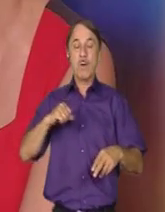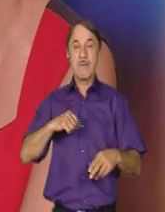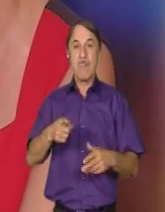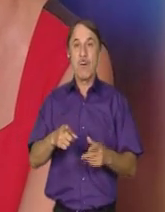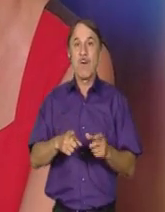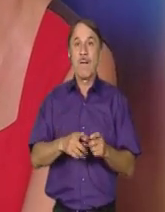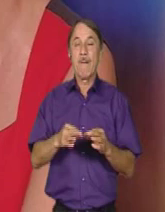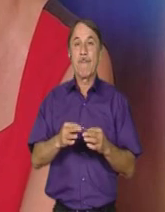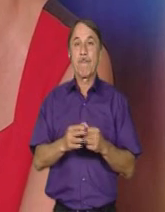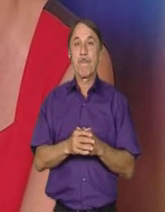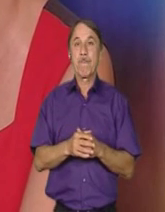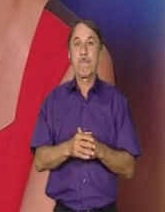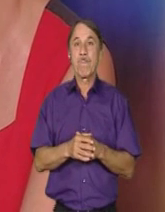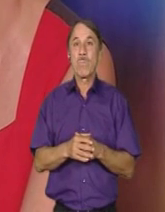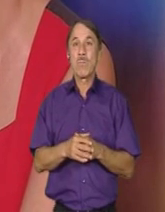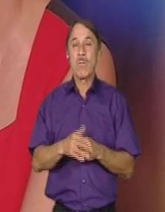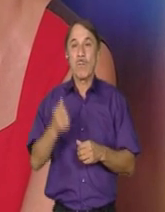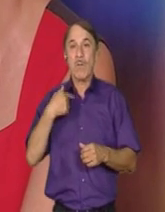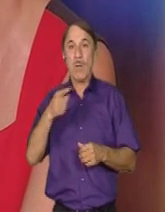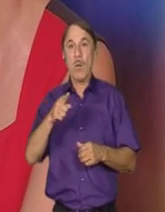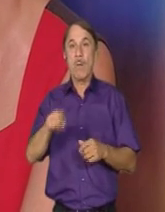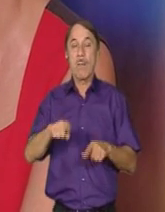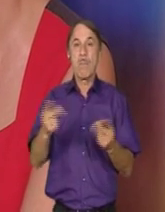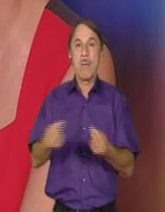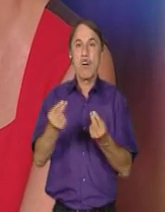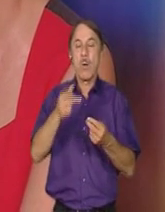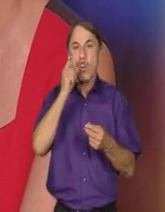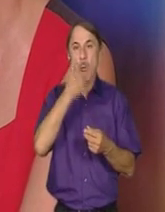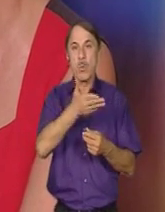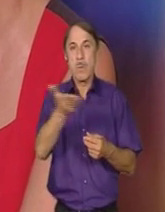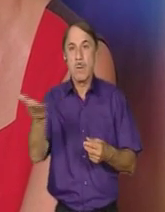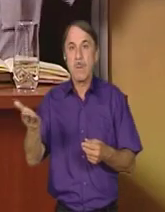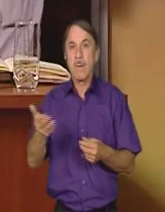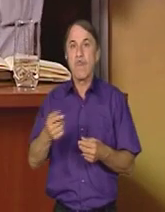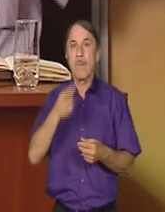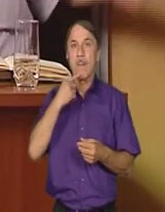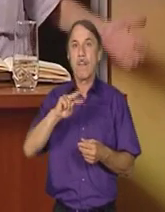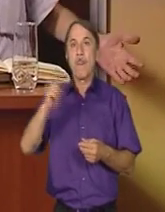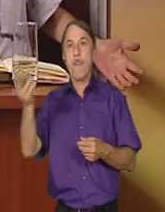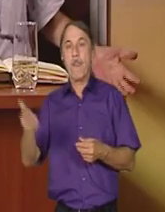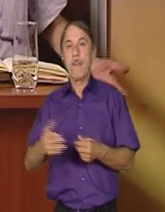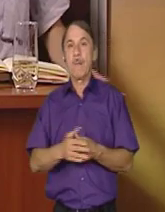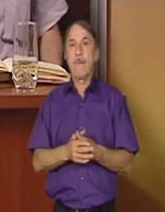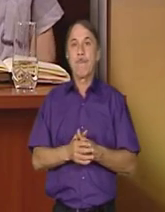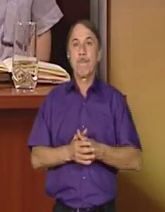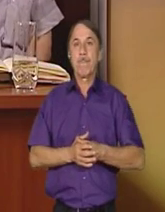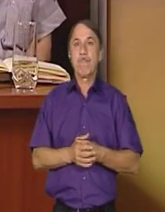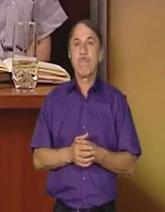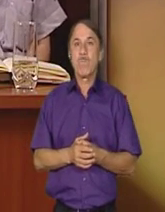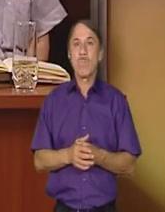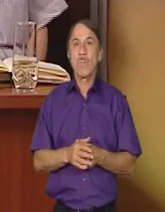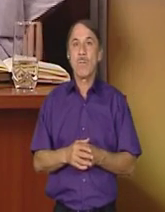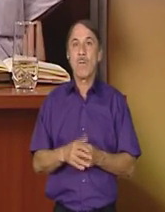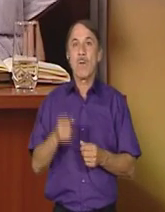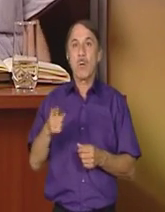su mislili isto kao mi. Nikad niko u Leskovcu, Čačku i Užicama i na Zlatiboru nije kupio našu borbu i danas.